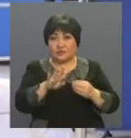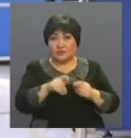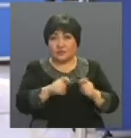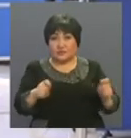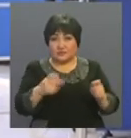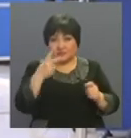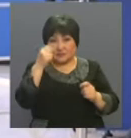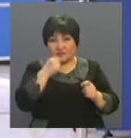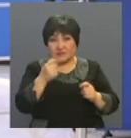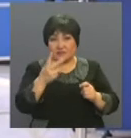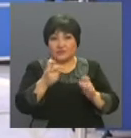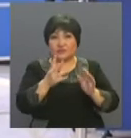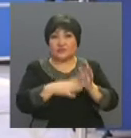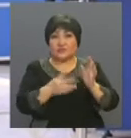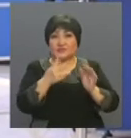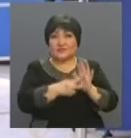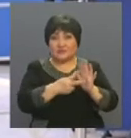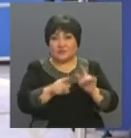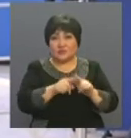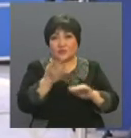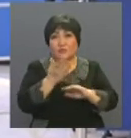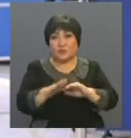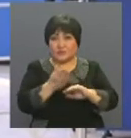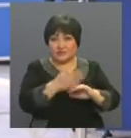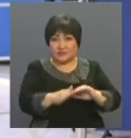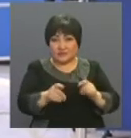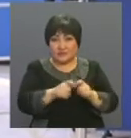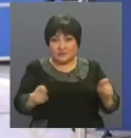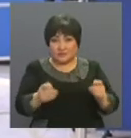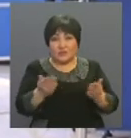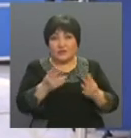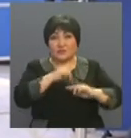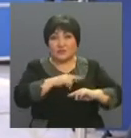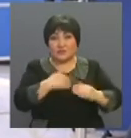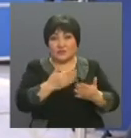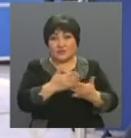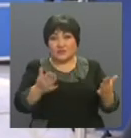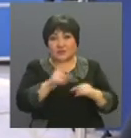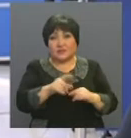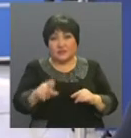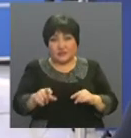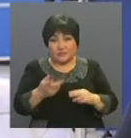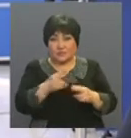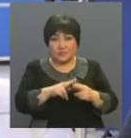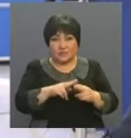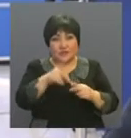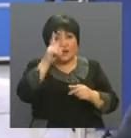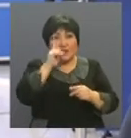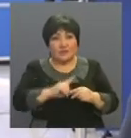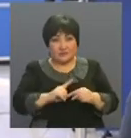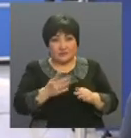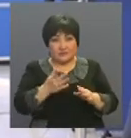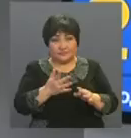тағы 298 осындай бөлімше ашамыз. Бұл қандай жұмыс? Біздің азаматтарымыз өте ыңғайлы